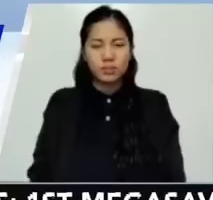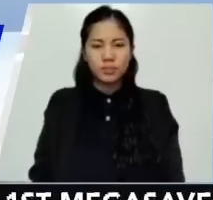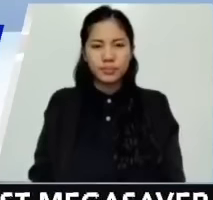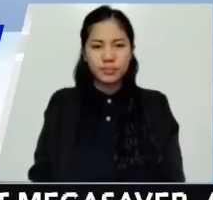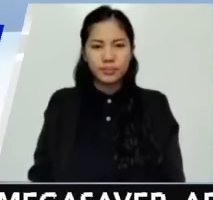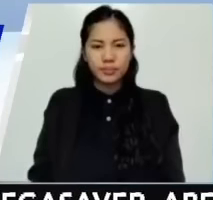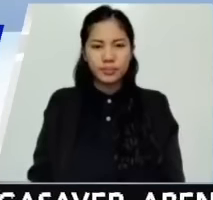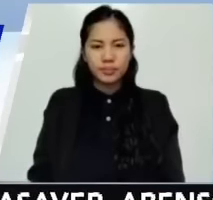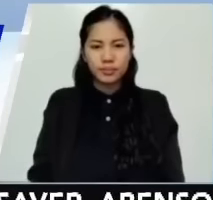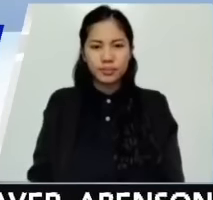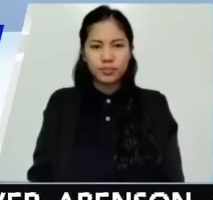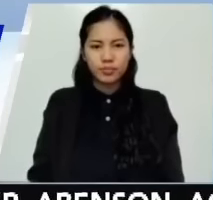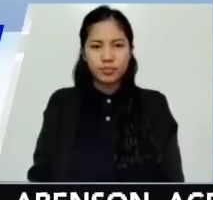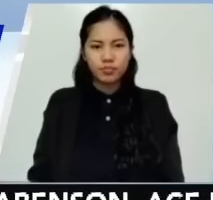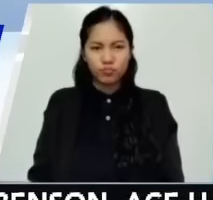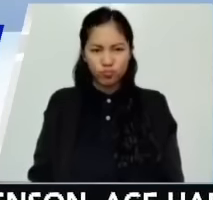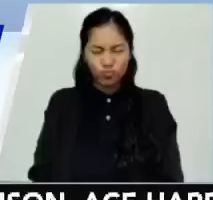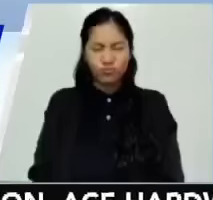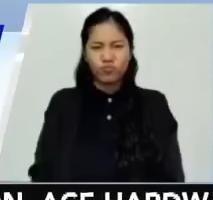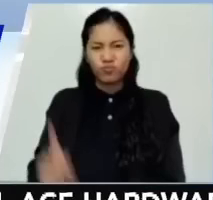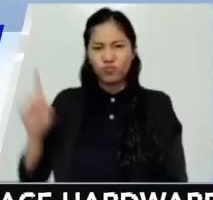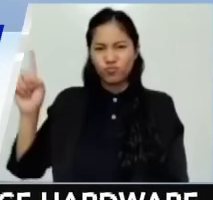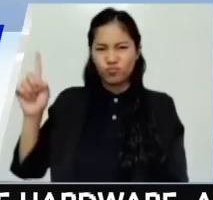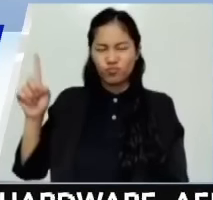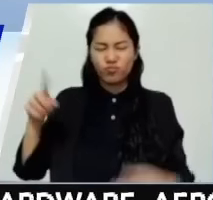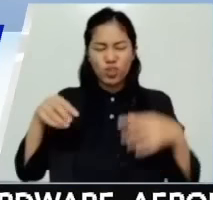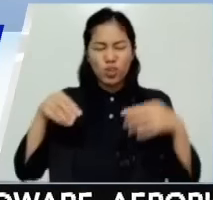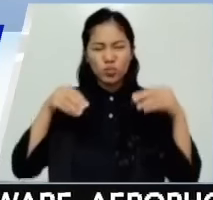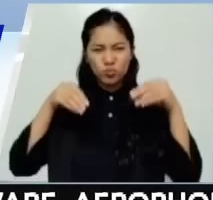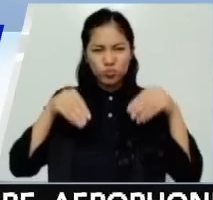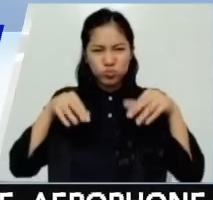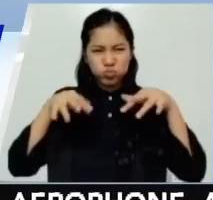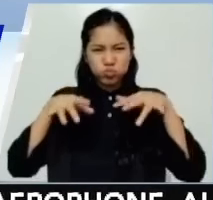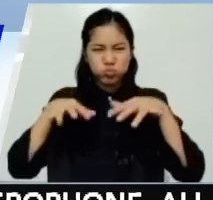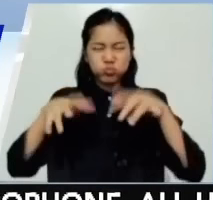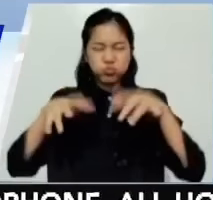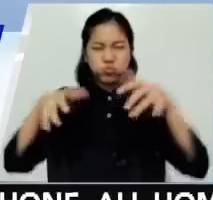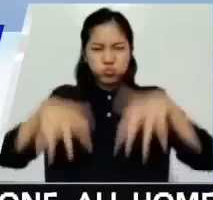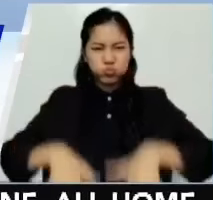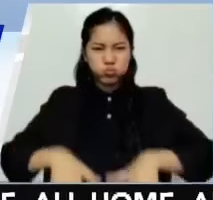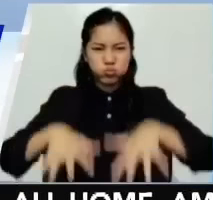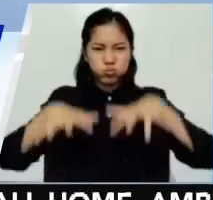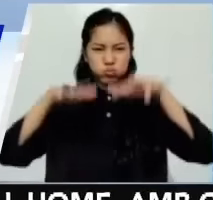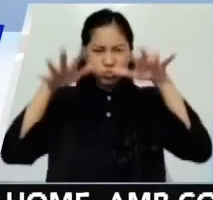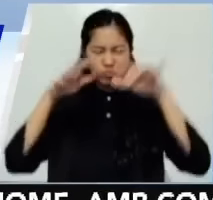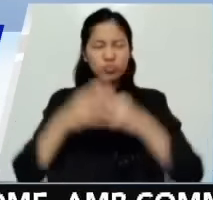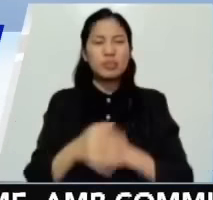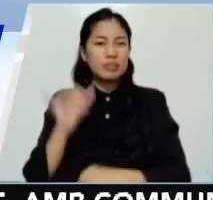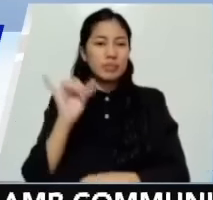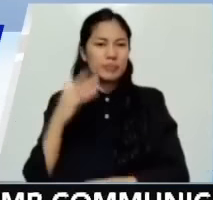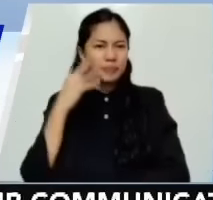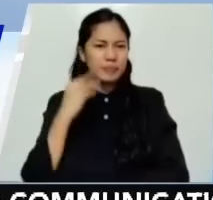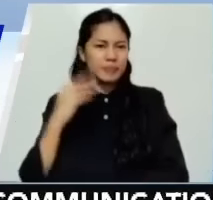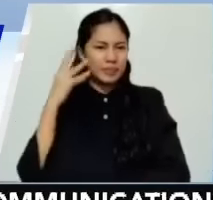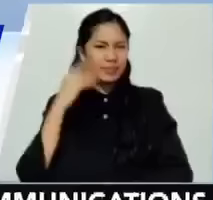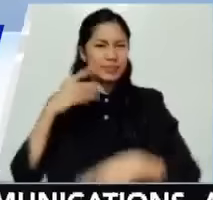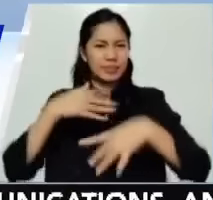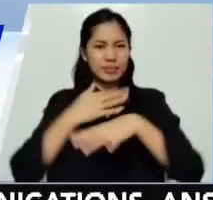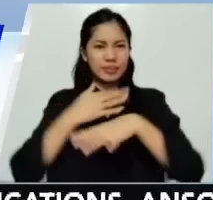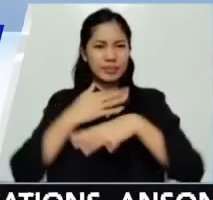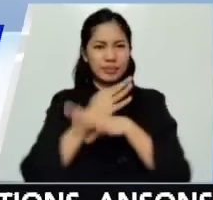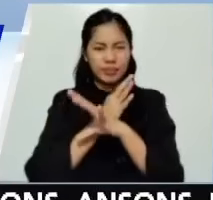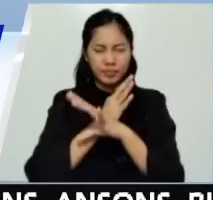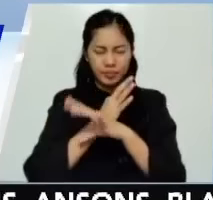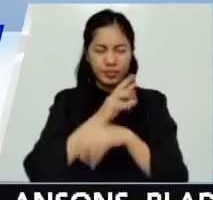Umaragas ang baha. Yan ang nararanasan pa rin sa iba't ibang bahagi ng Davao Region. Sa pantukan Davao de Oro, lumigas na ang mga